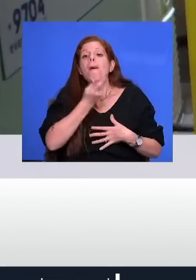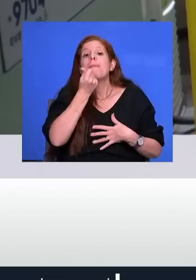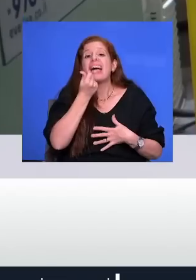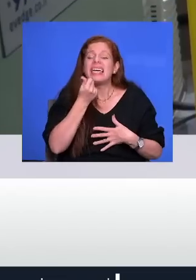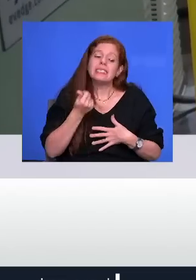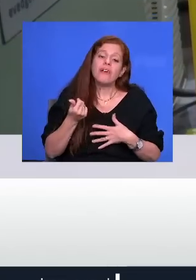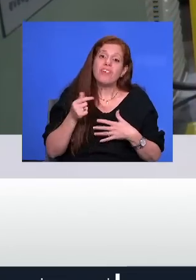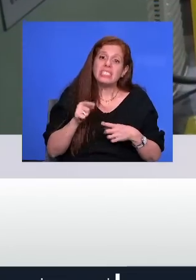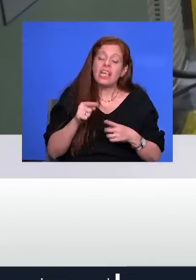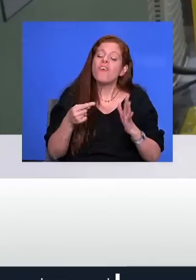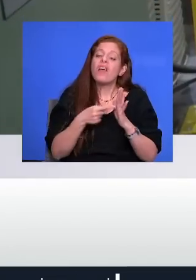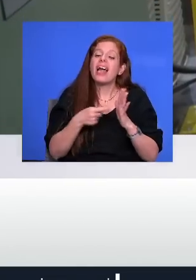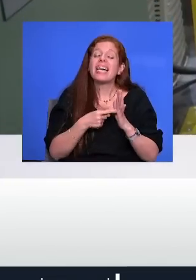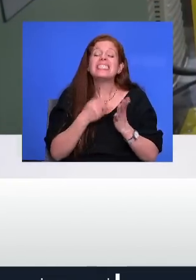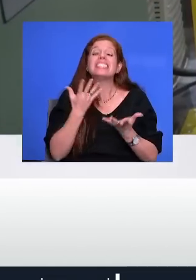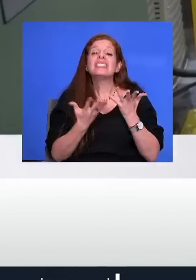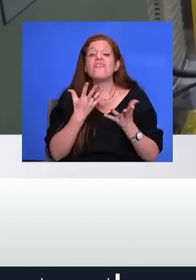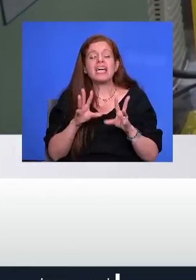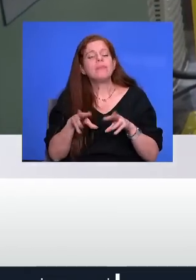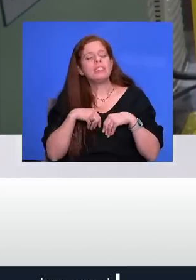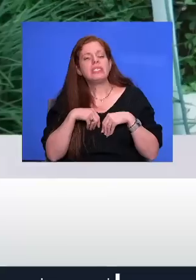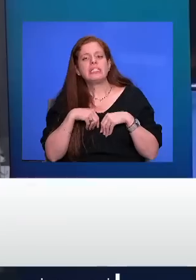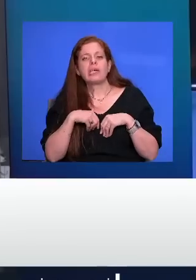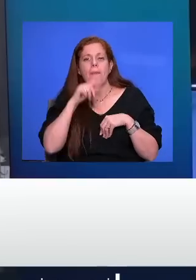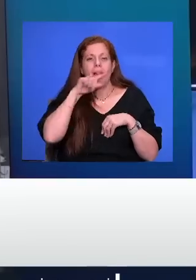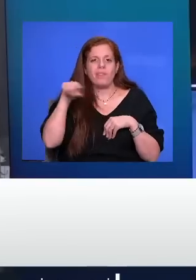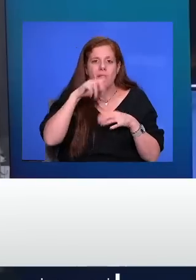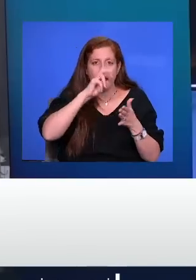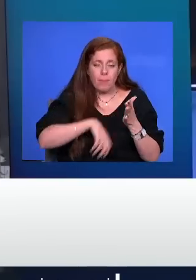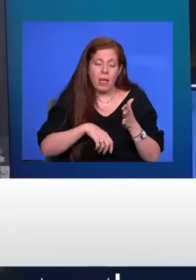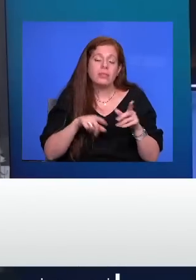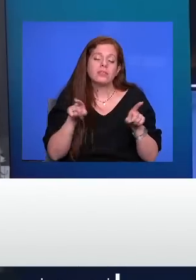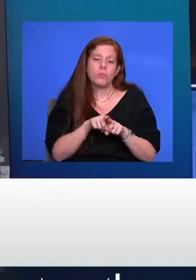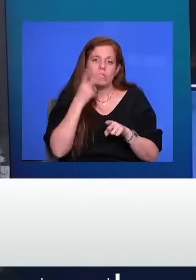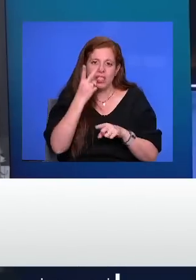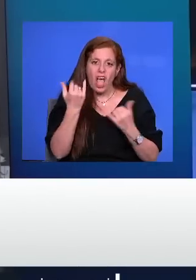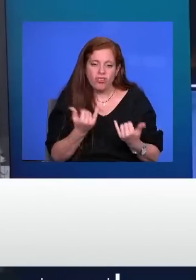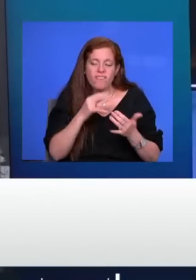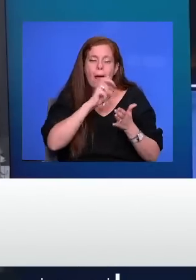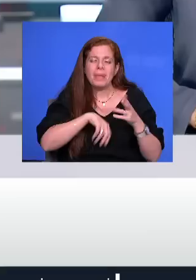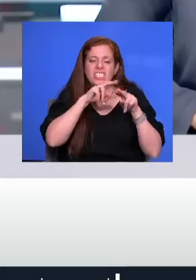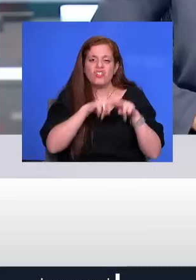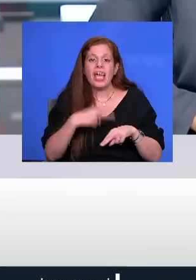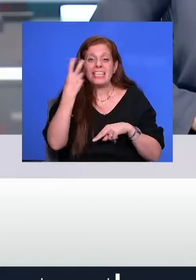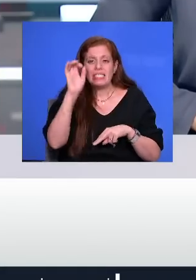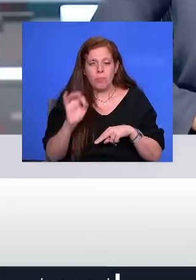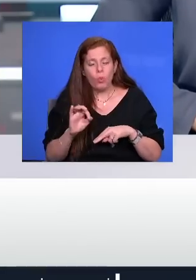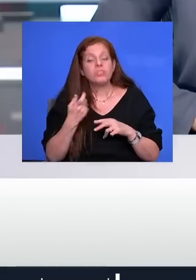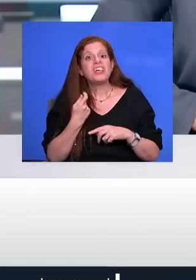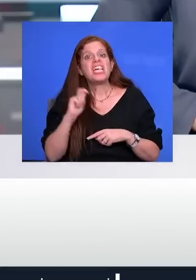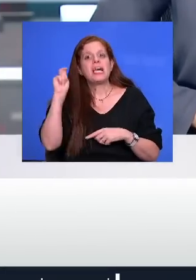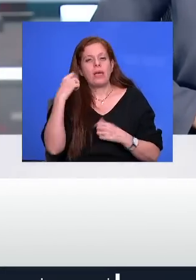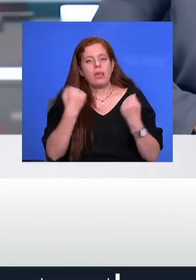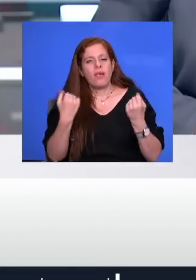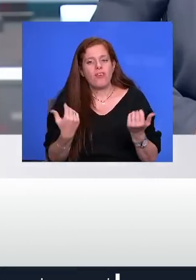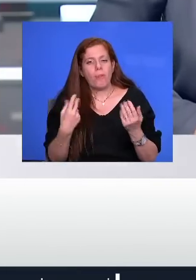הרצפה, ולכן ספק גדול אם תעשה את הרוורס הזה. כמו שזה נראה עכשיו, המס יישאר 20% ויקר מאוד את הרכבים